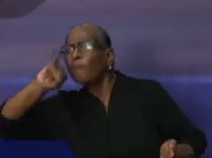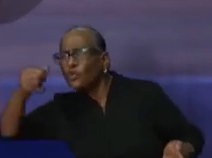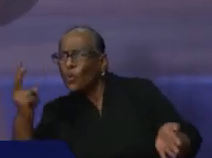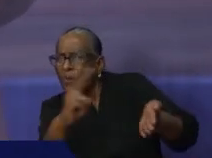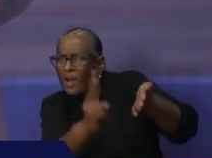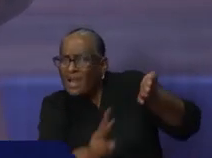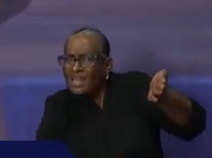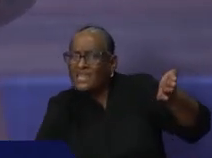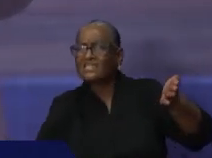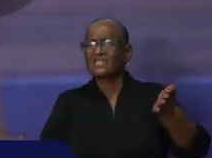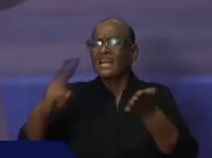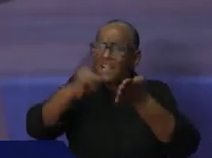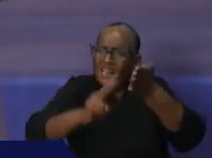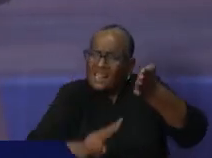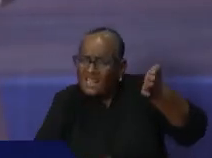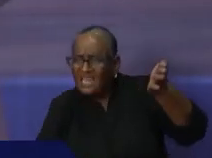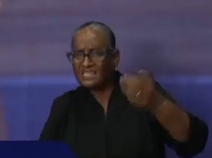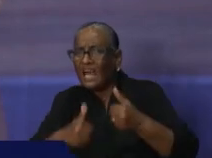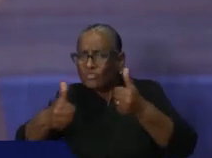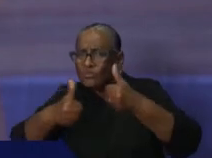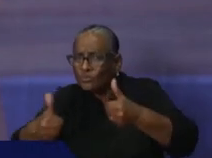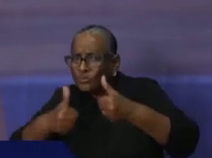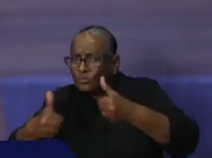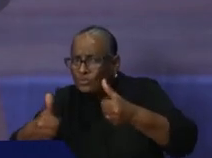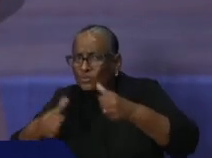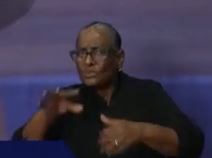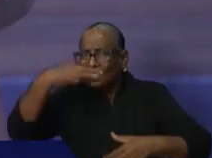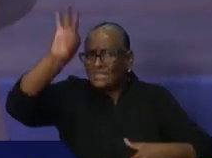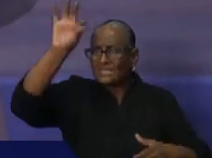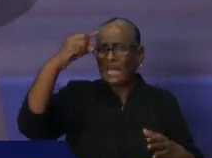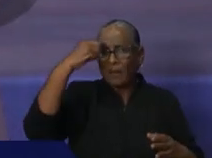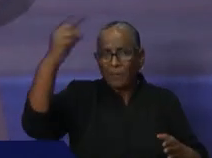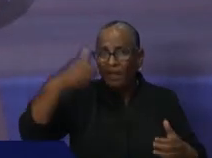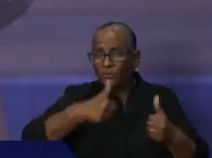En bereken, ete man lazy, alles aan die van herstelplan boong.